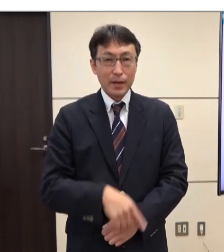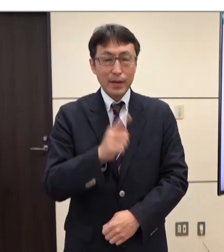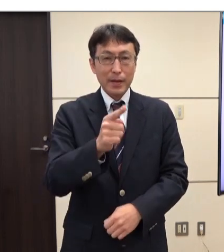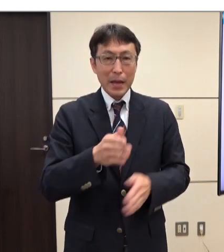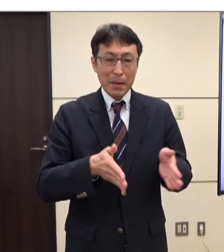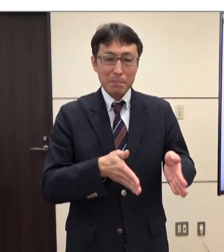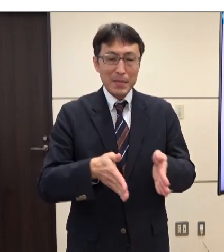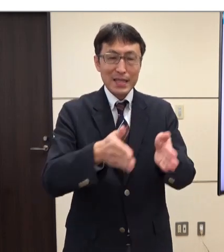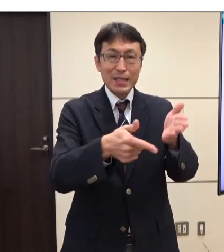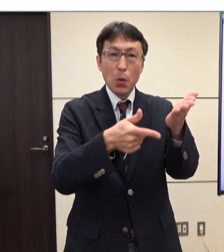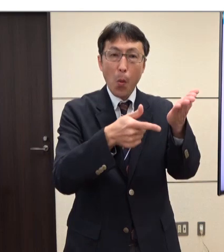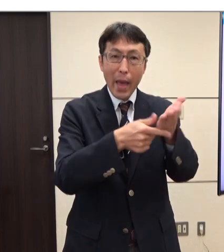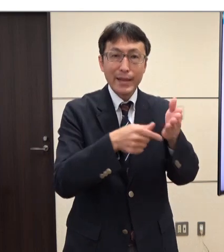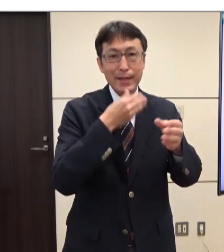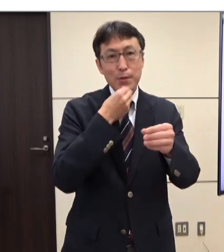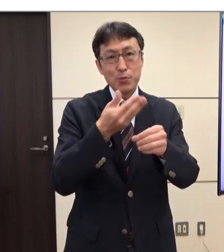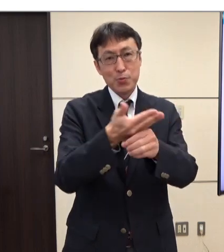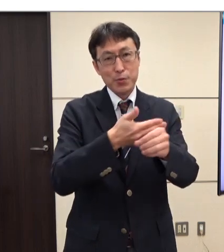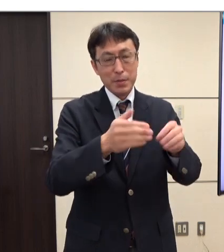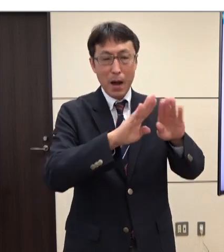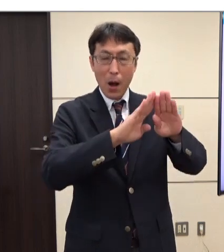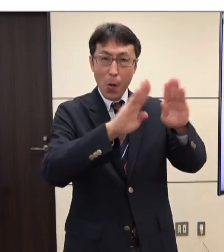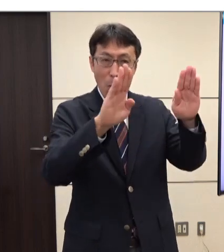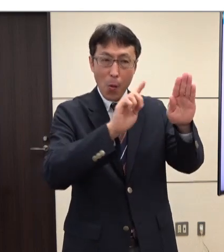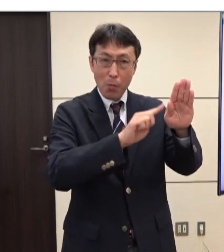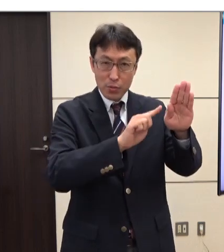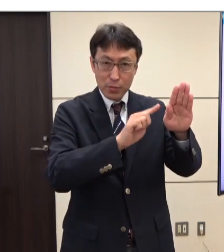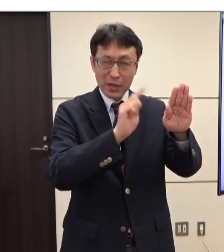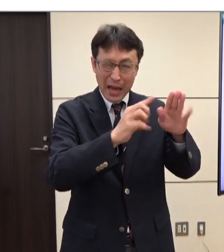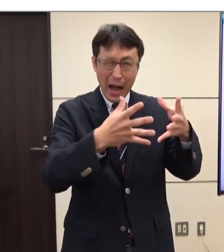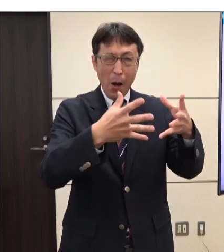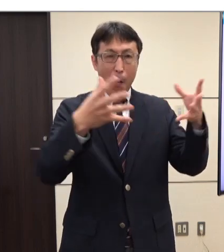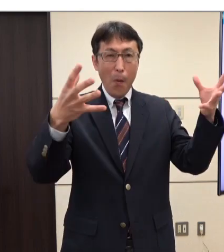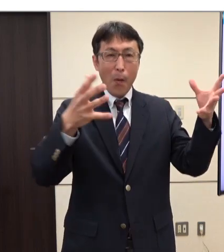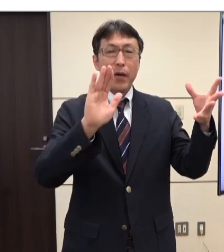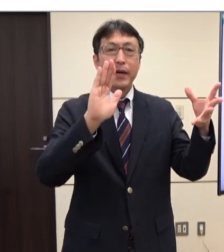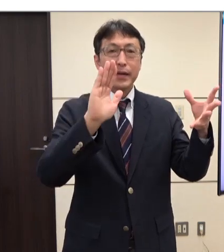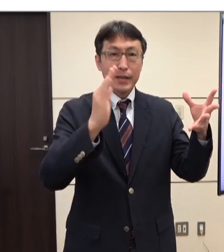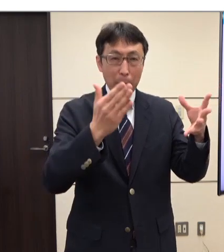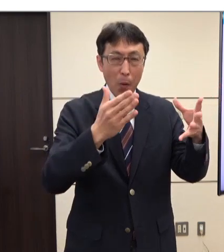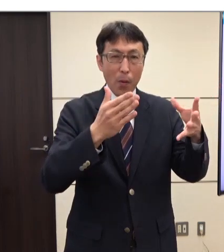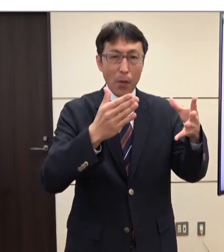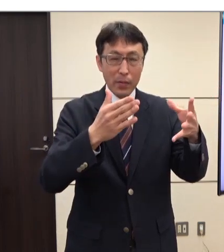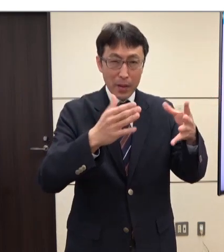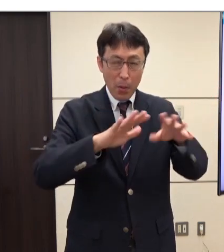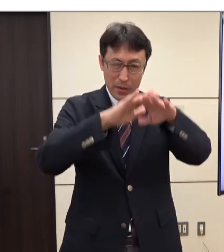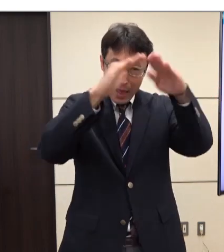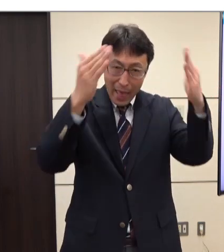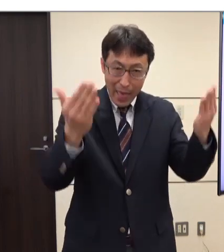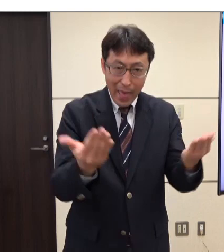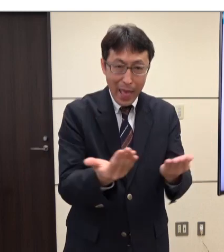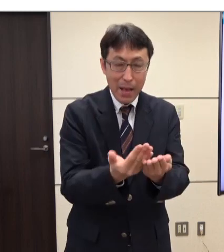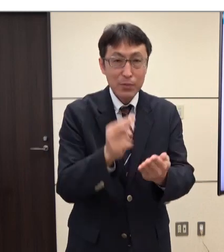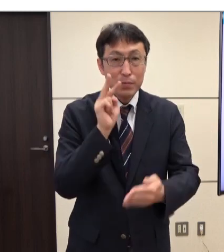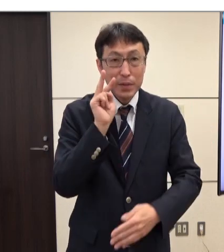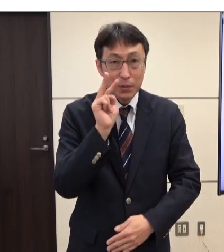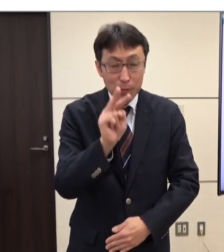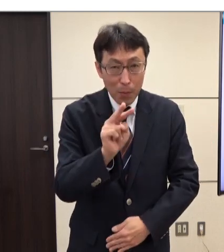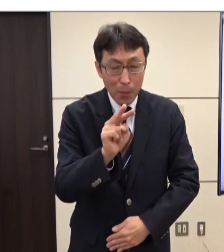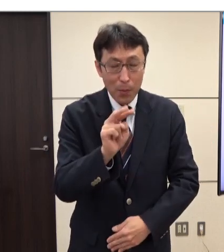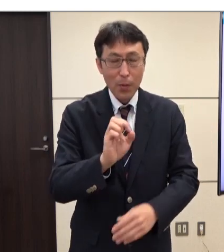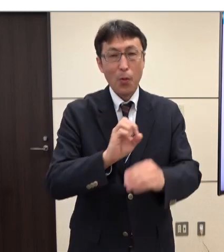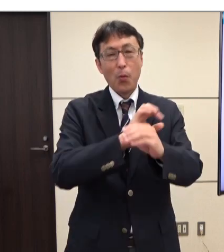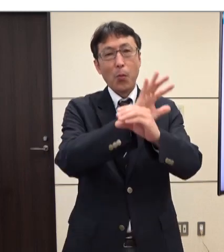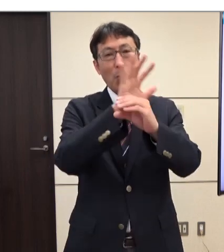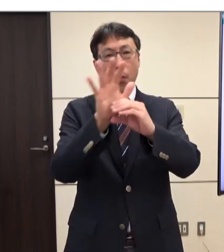という大きな要因はあったんですけども、まあ、全体的に言えばですね、やはりコロナ禍の中でも本市の観光